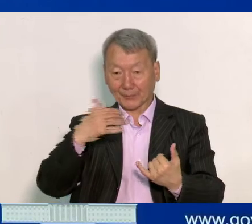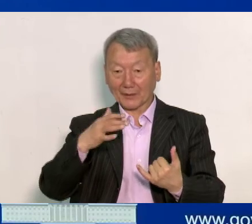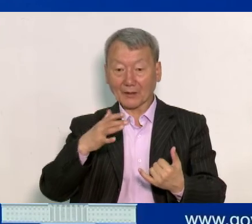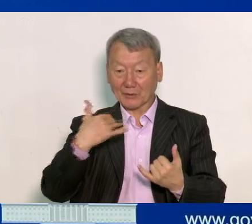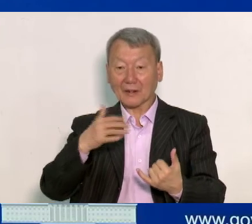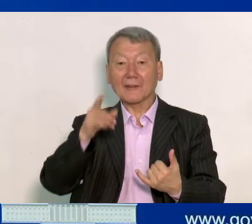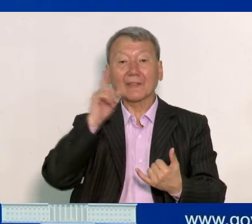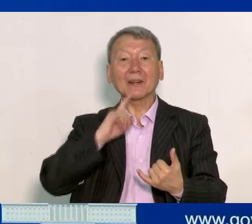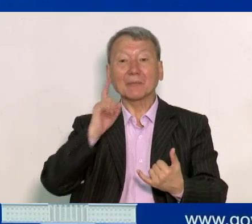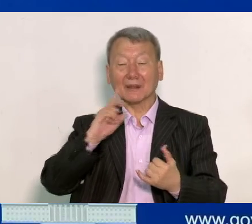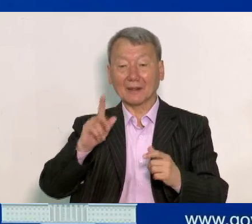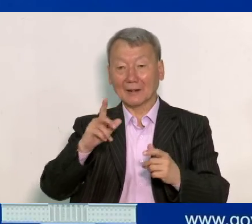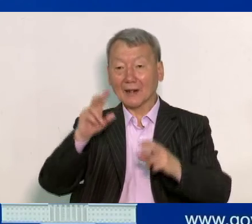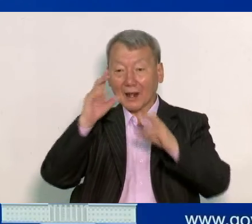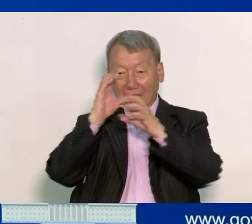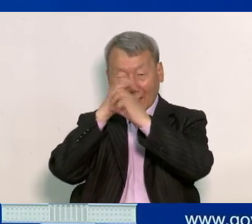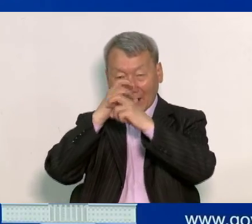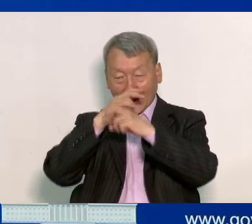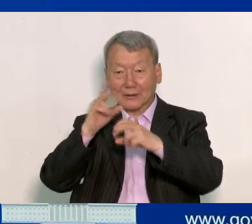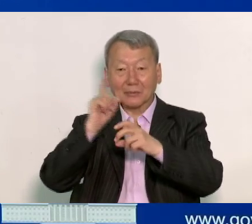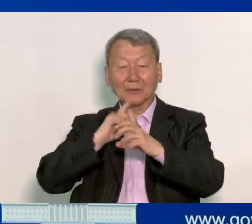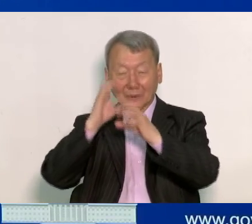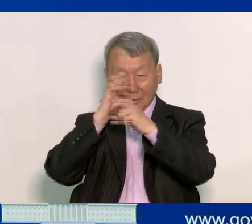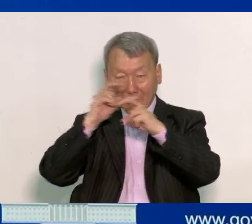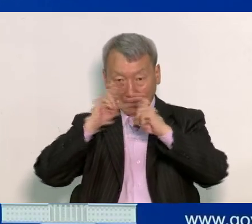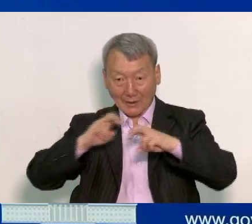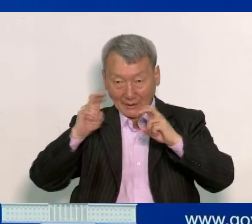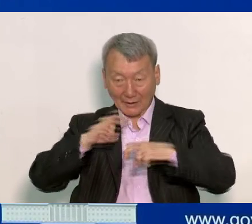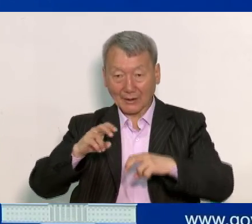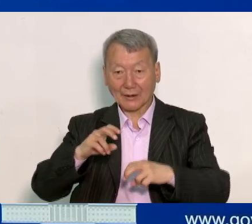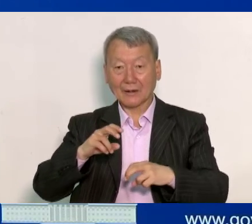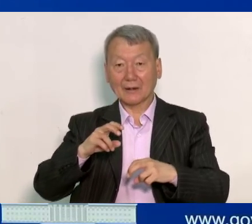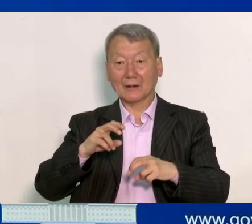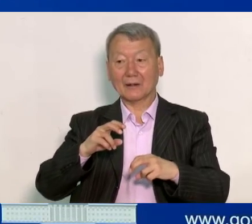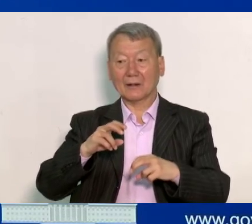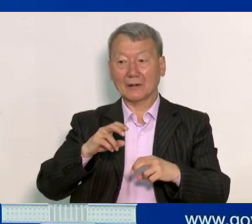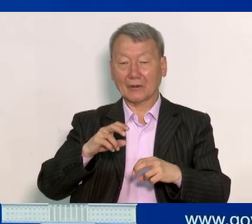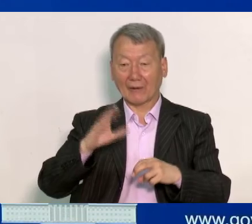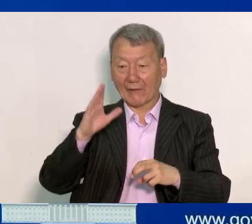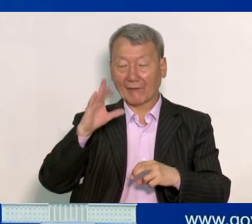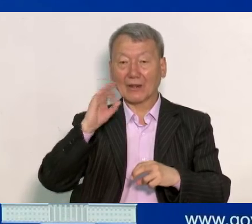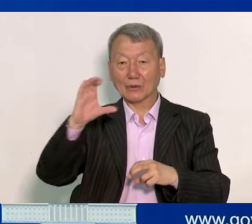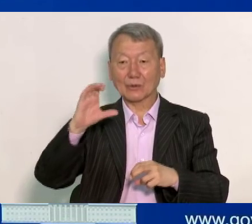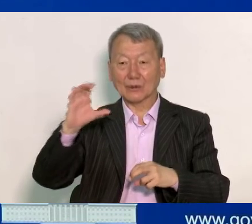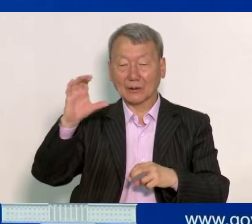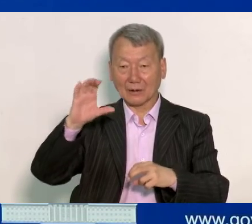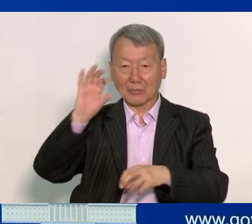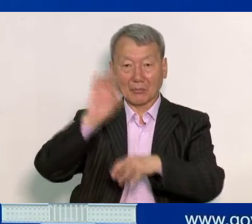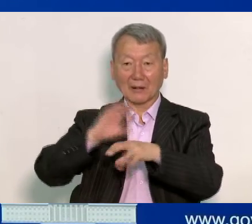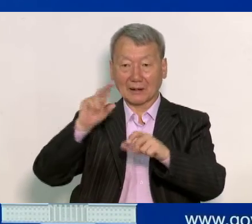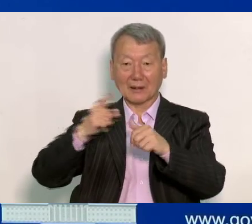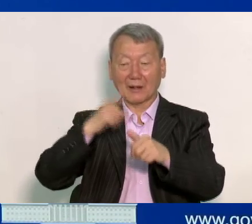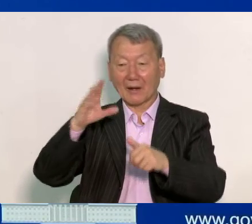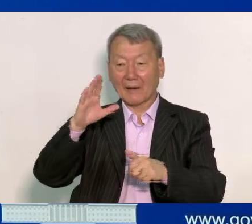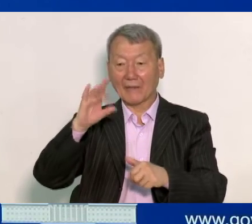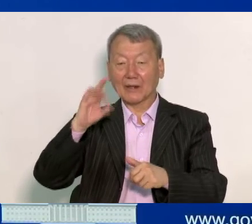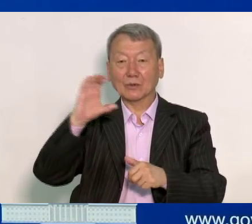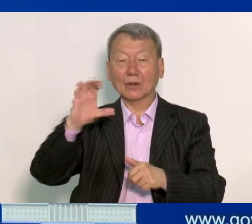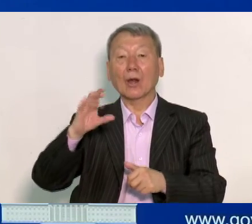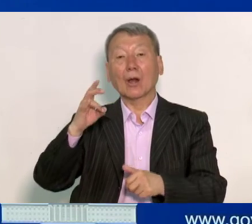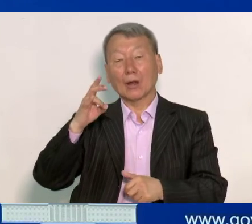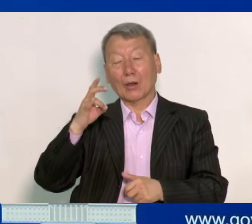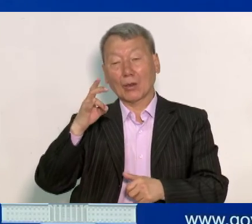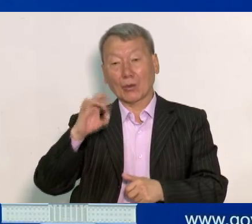промежуточный анализ, то есть вирусные переболели, да, но при